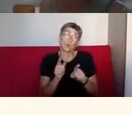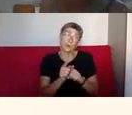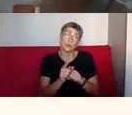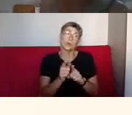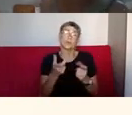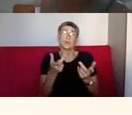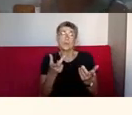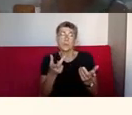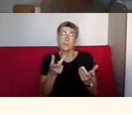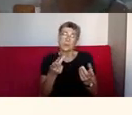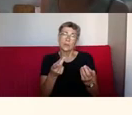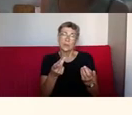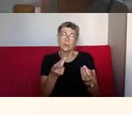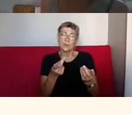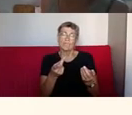plus